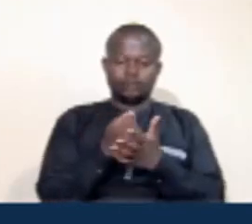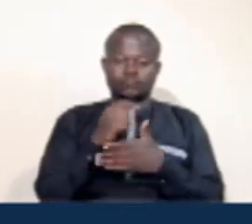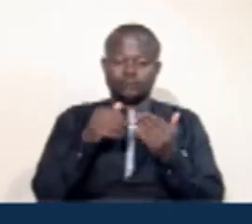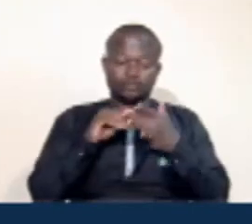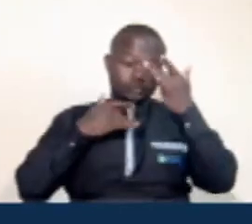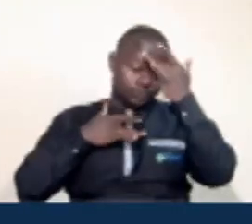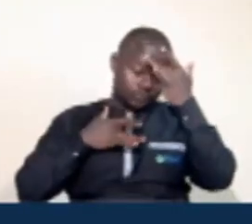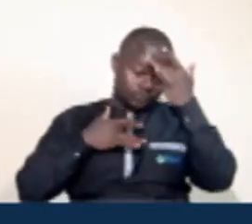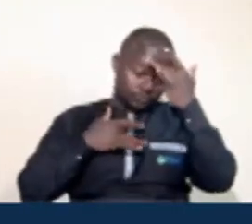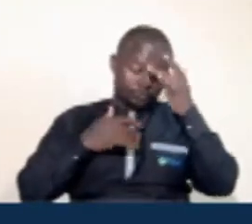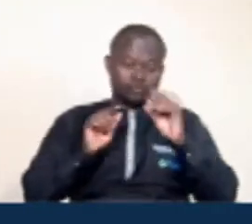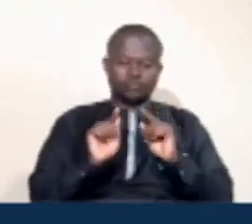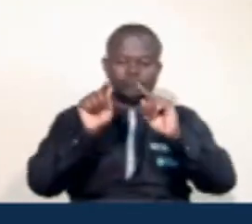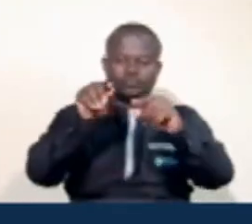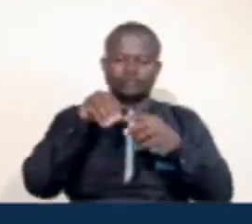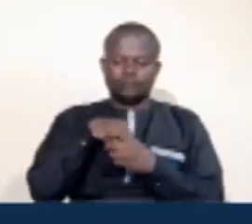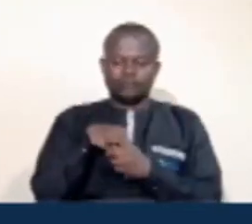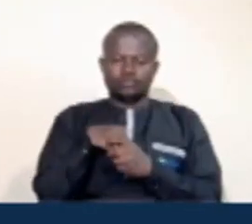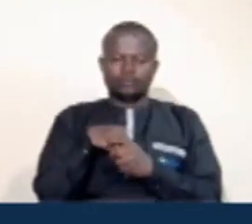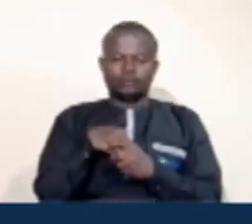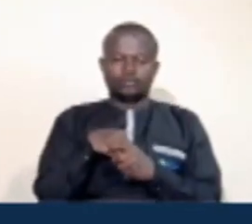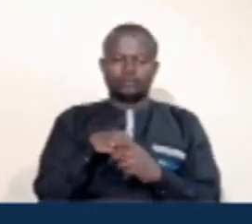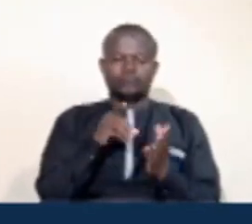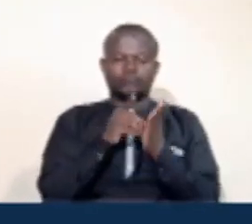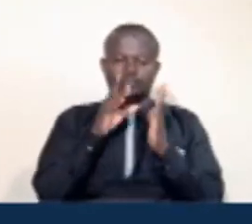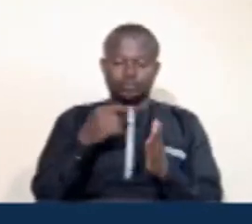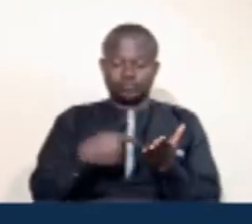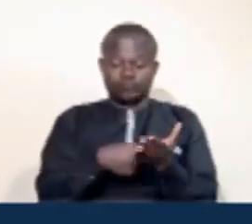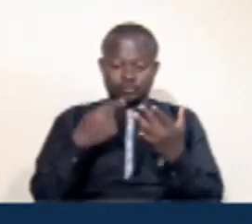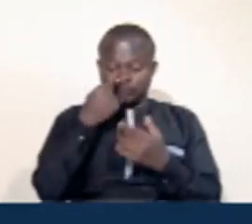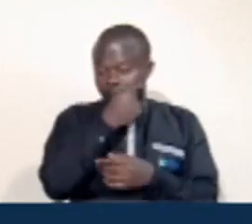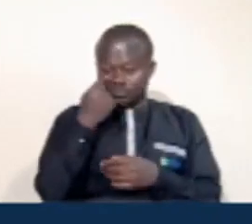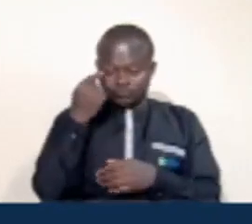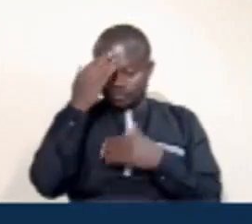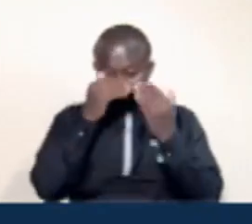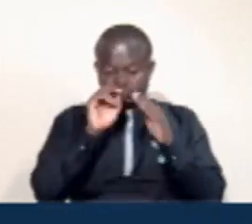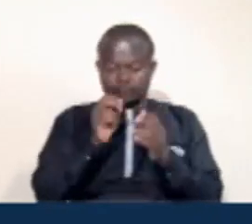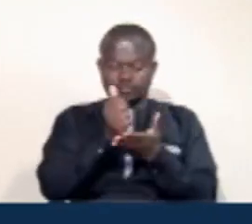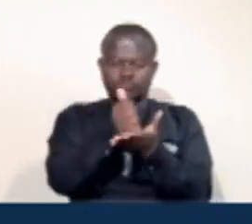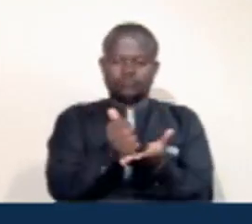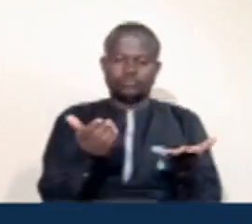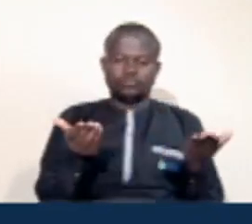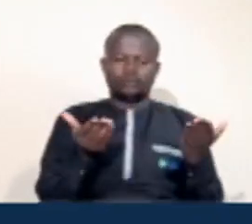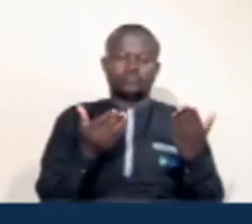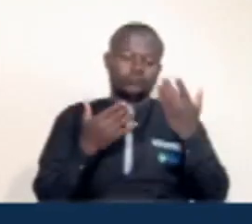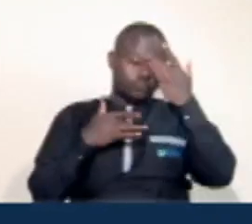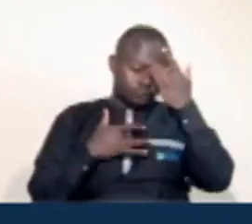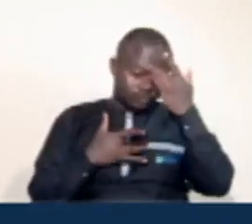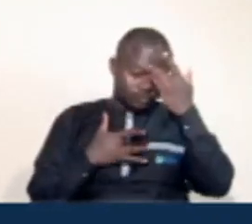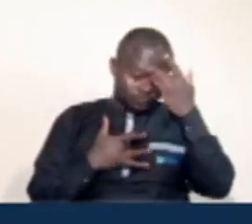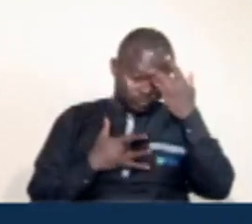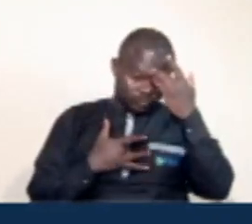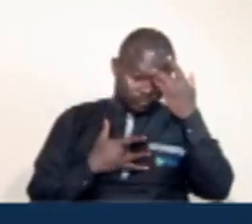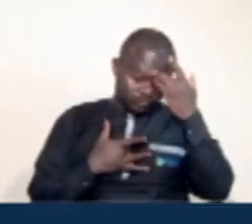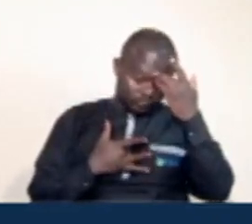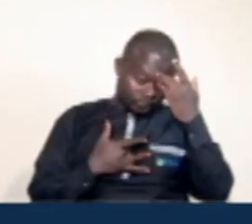abarwayi bagana abaganga bavura amaso kugira ngo bafashe abarwayi